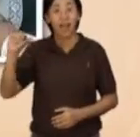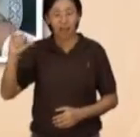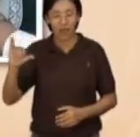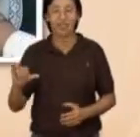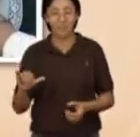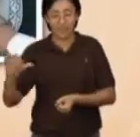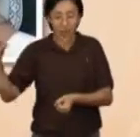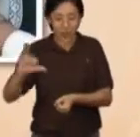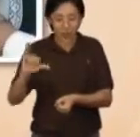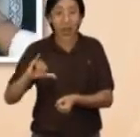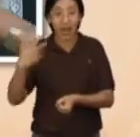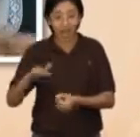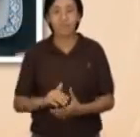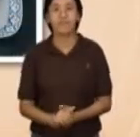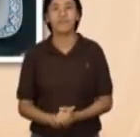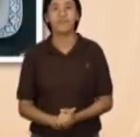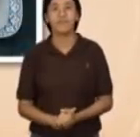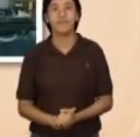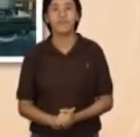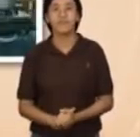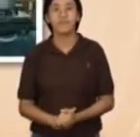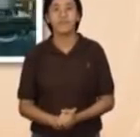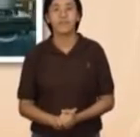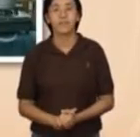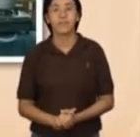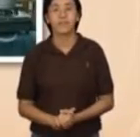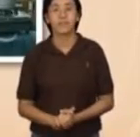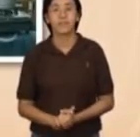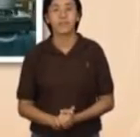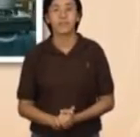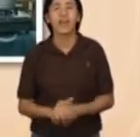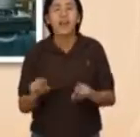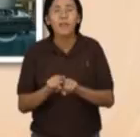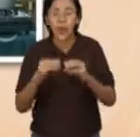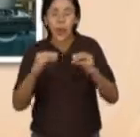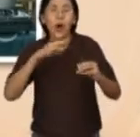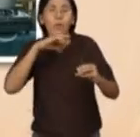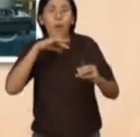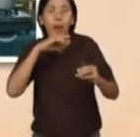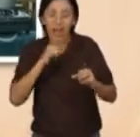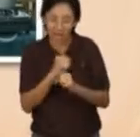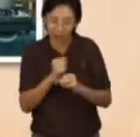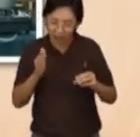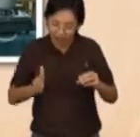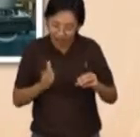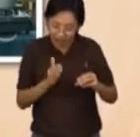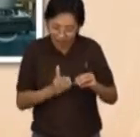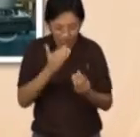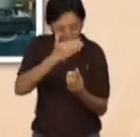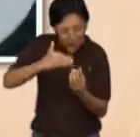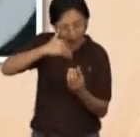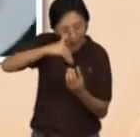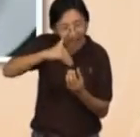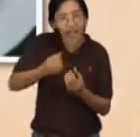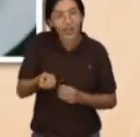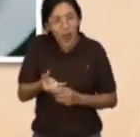ครับ เวลาเหมือนไส้กรอกเหมือนกันนะคะเวลาเราจะทอดไส้กรอกเราหั่นให้มันเป็นอย่างเงี้ยมันก็เป็นดอกเหมือนกันนะ ครับผมเหมือน